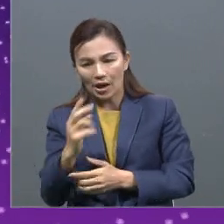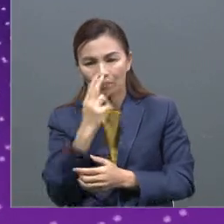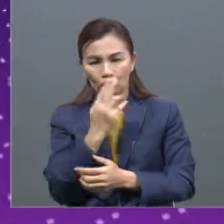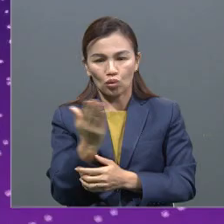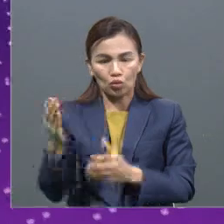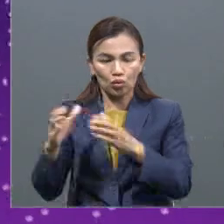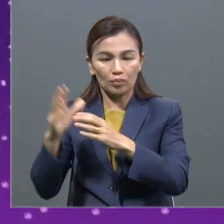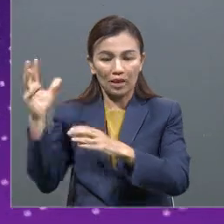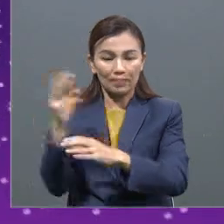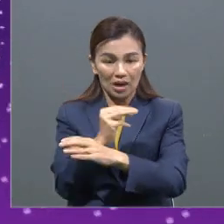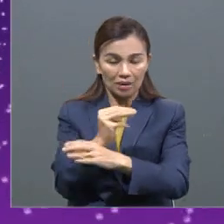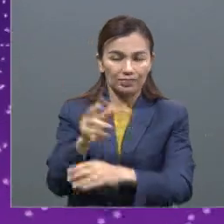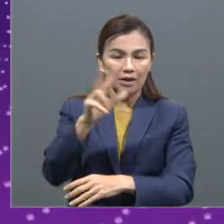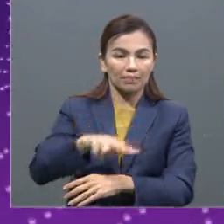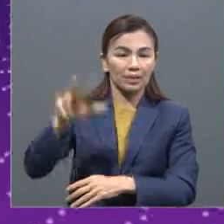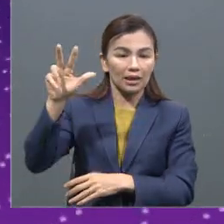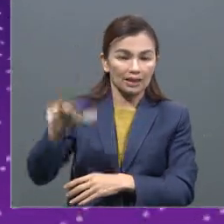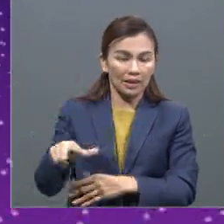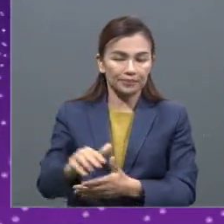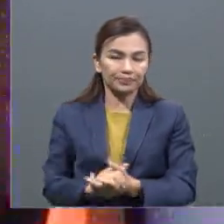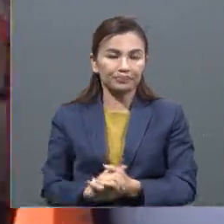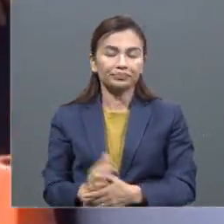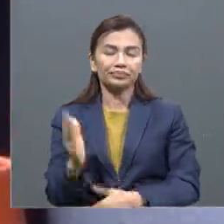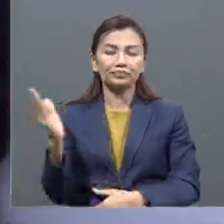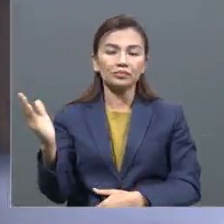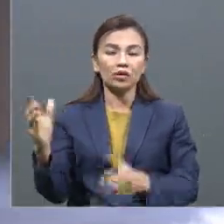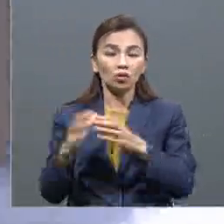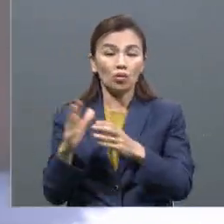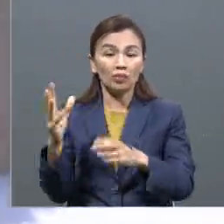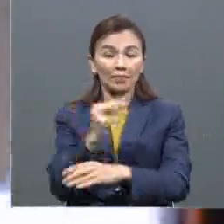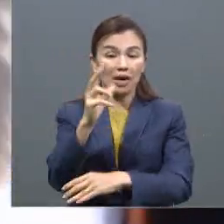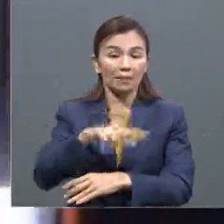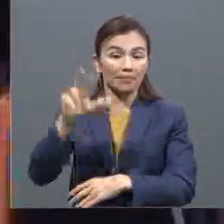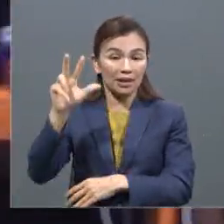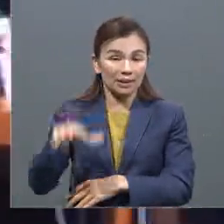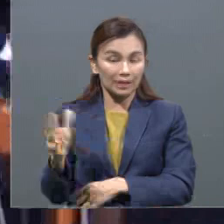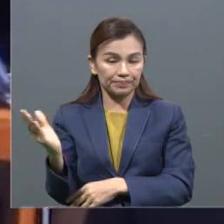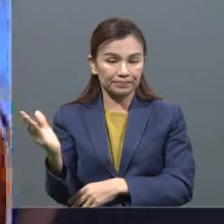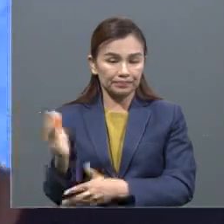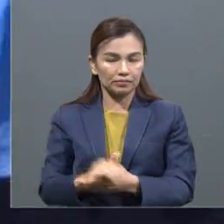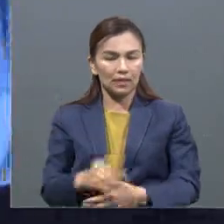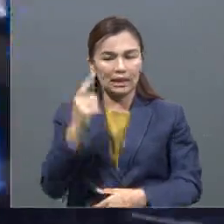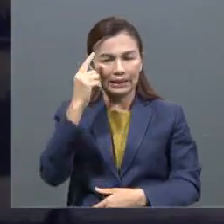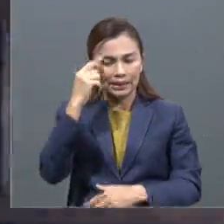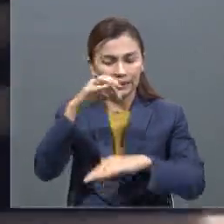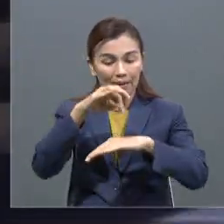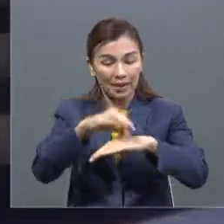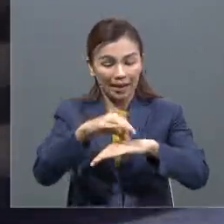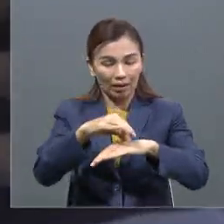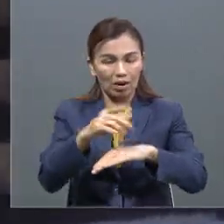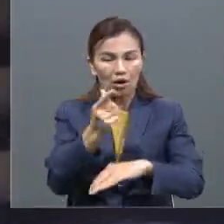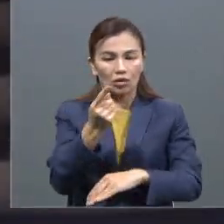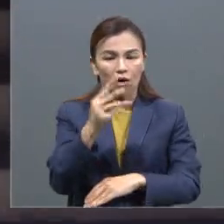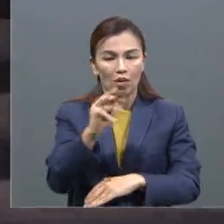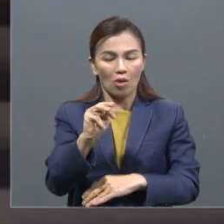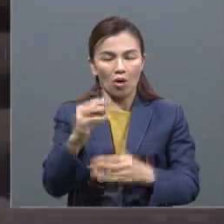รคเพื่อไทยก่อนเลยค่ะนายภูมิธรรมเวชยชัยในฐานะแกนนำพรรคเพื่อไทยบอกว่ายังไม่คิดปรับคณะรัฐมนตรีตอนนี้